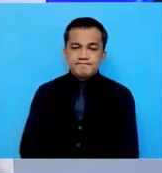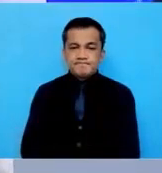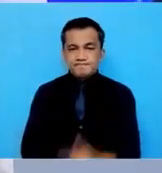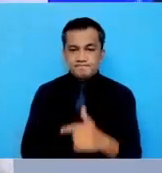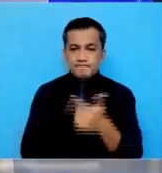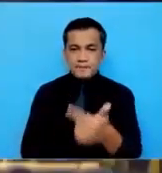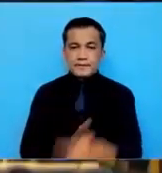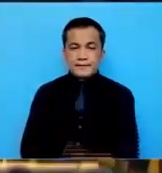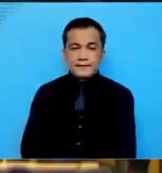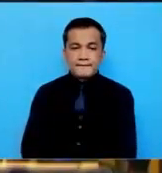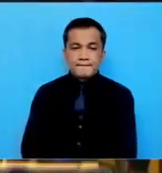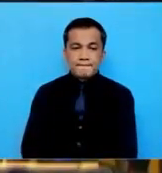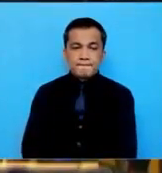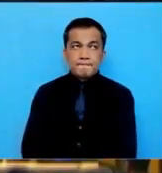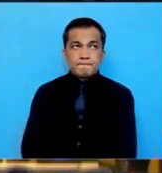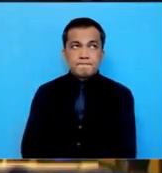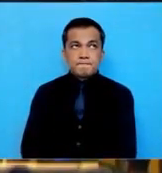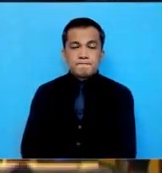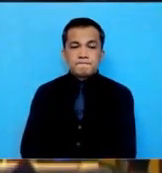Halili.